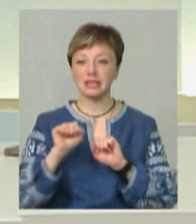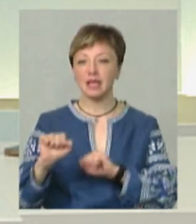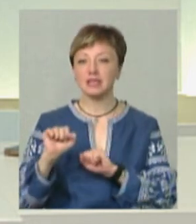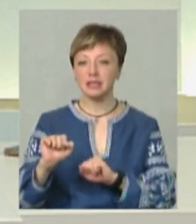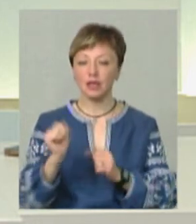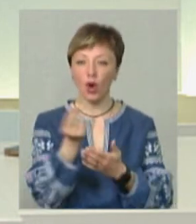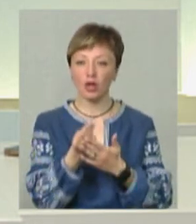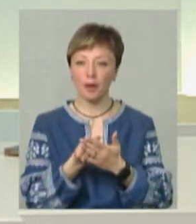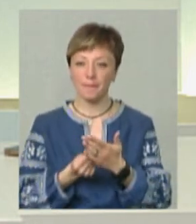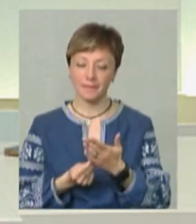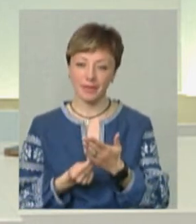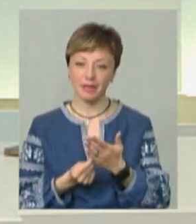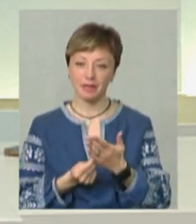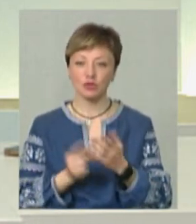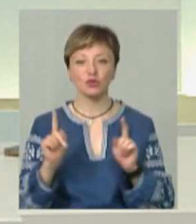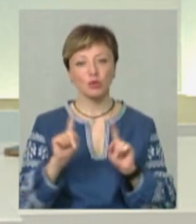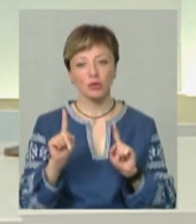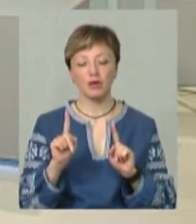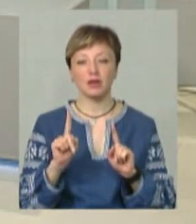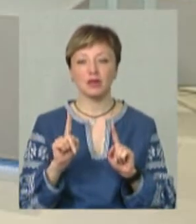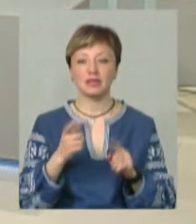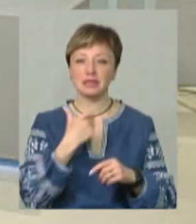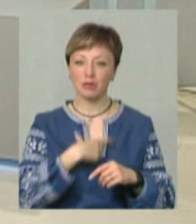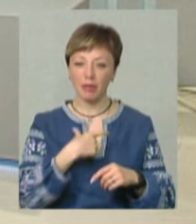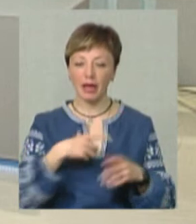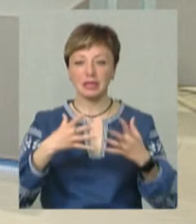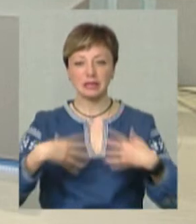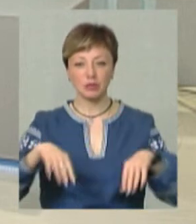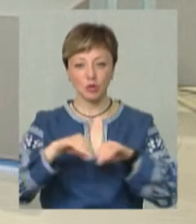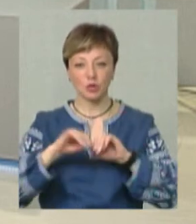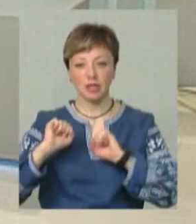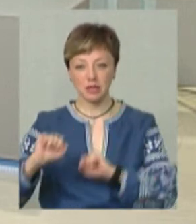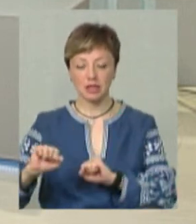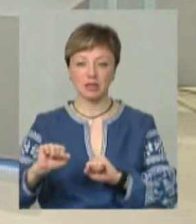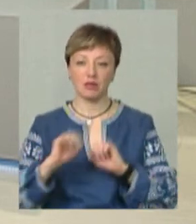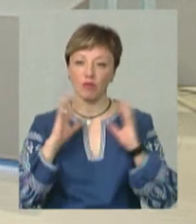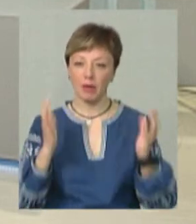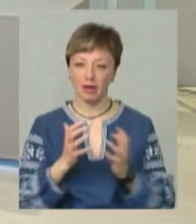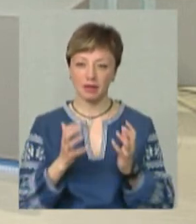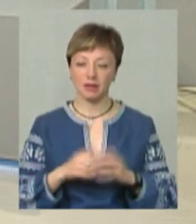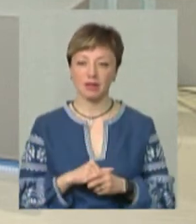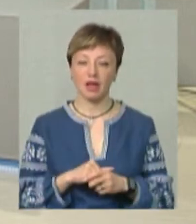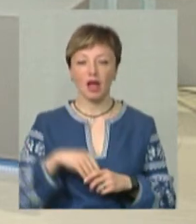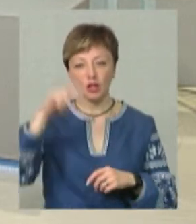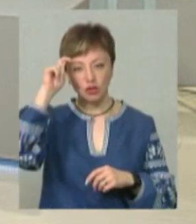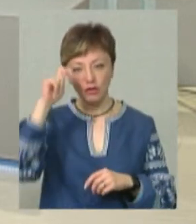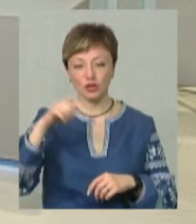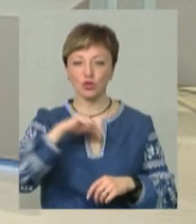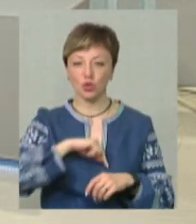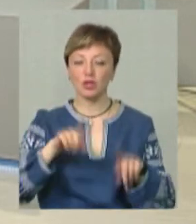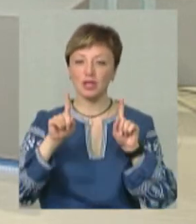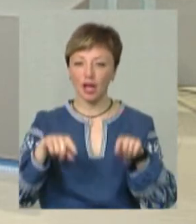захисні орнаментальні знаки для того, щоб себе, сім'ю захистити, вберегти. Там на чоловічих сорочках